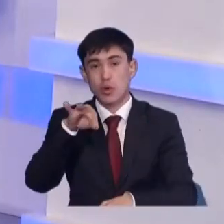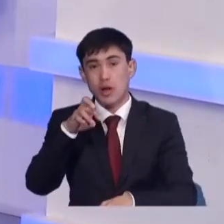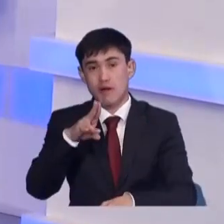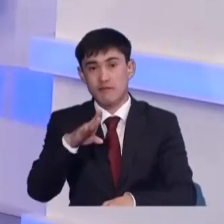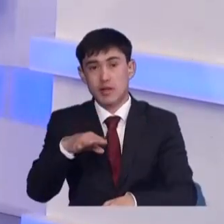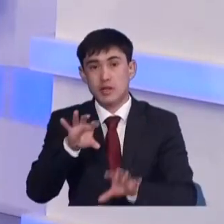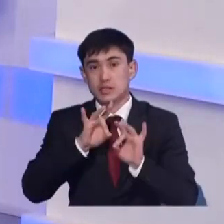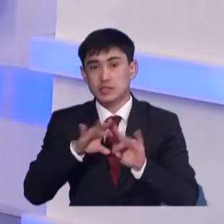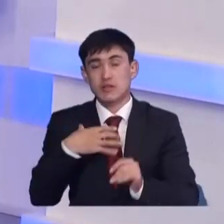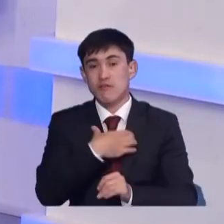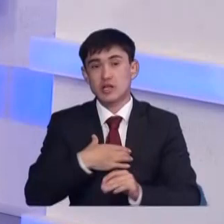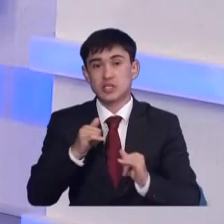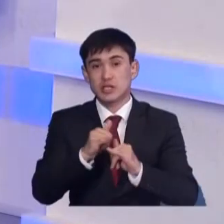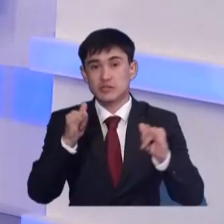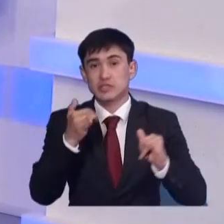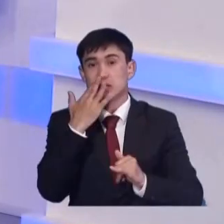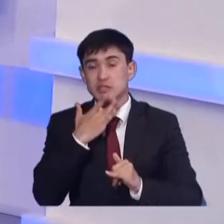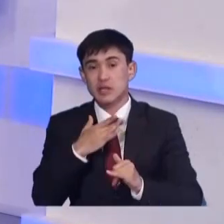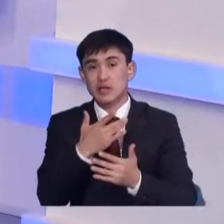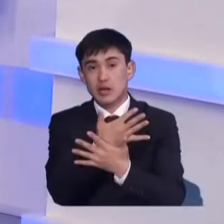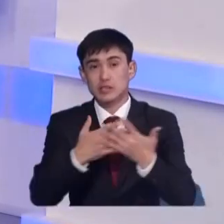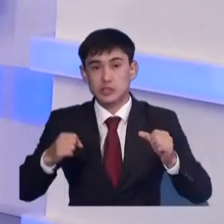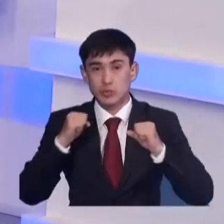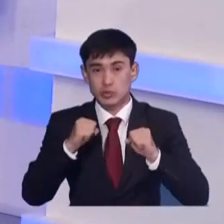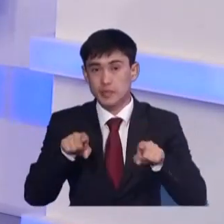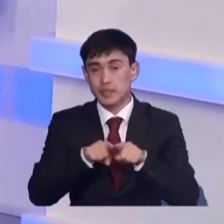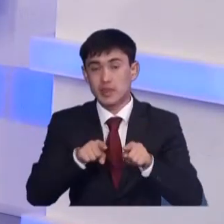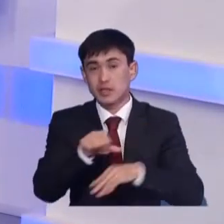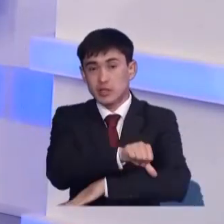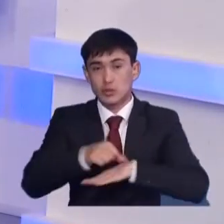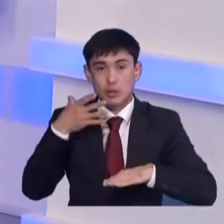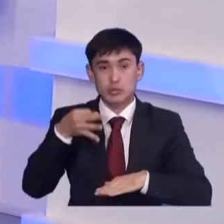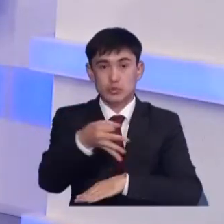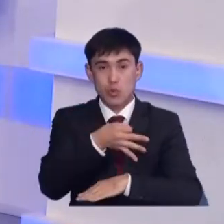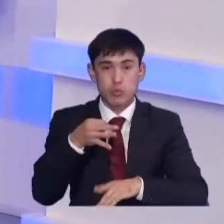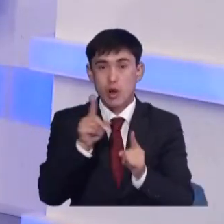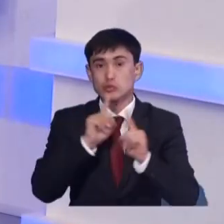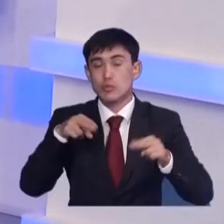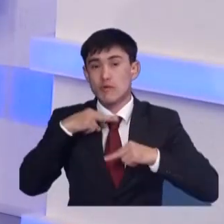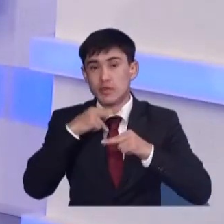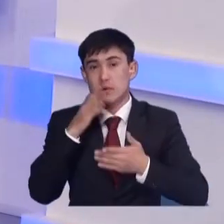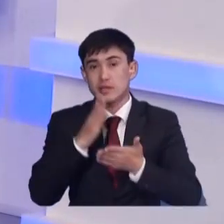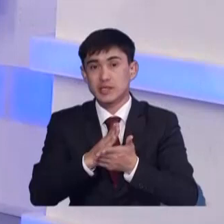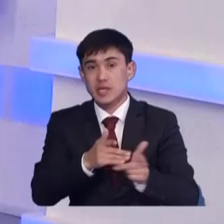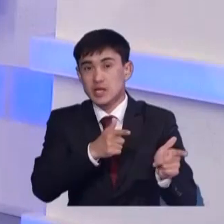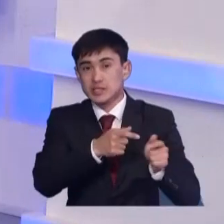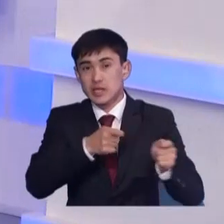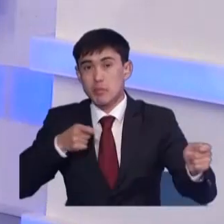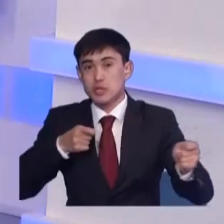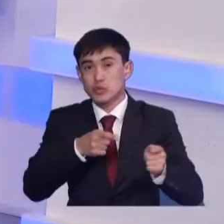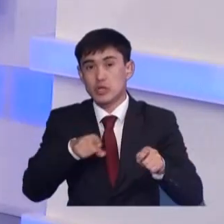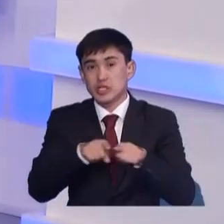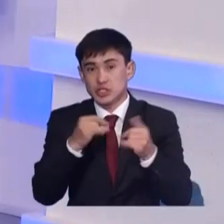Токаев напомнил о важности развития национальных видов спорта. Так, на территории Алматинской области особое внимание уделяется стрельбе из